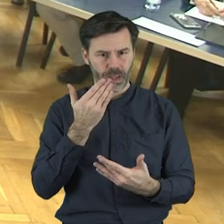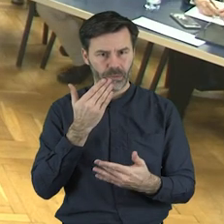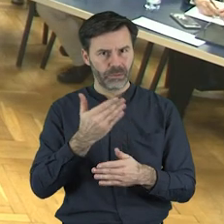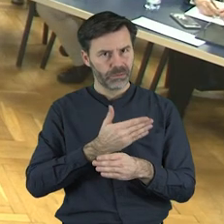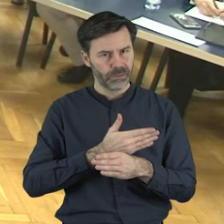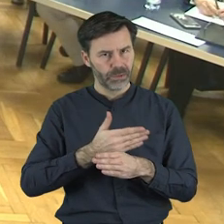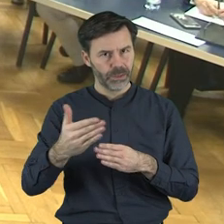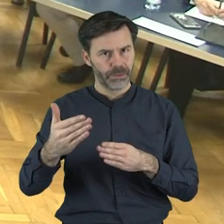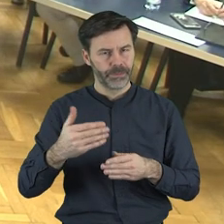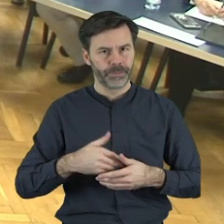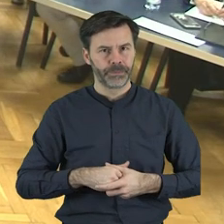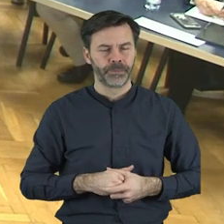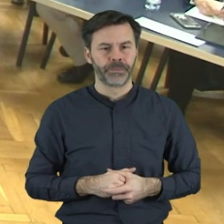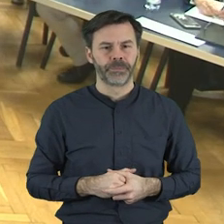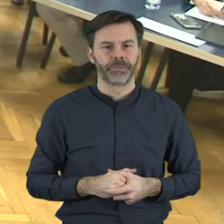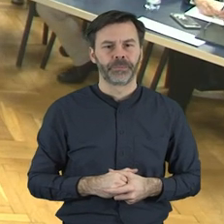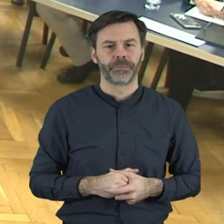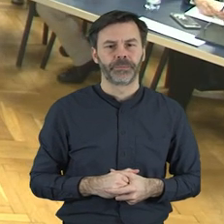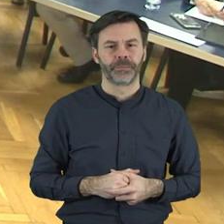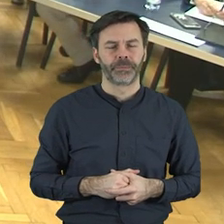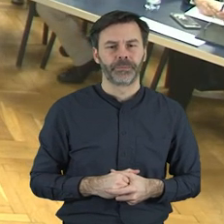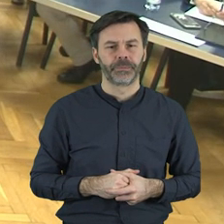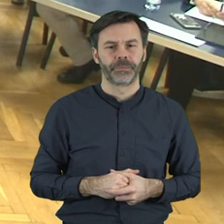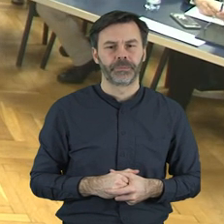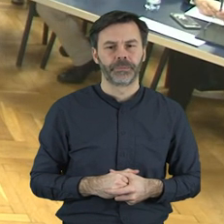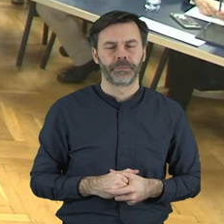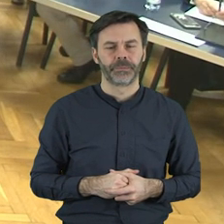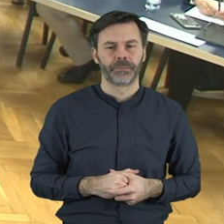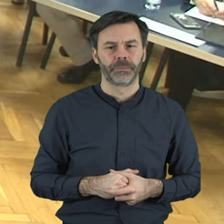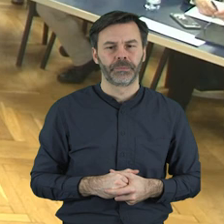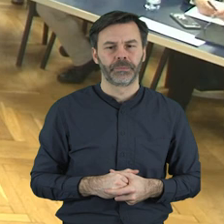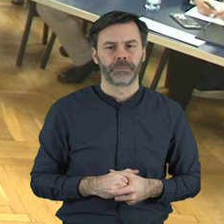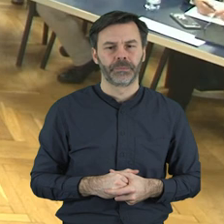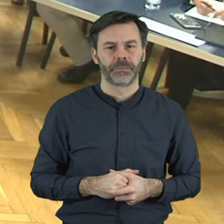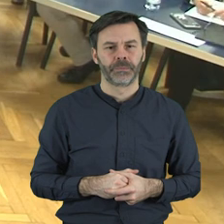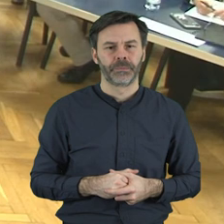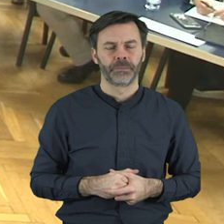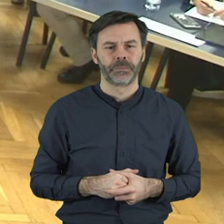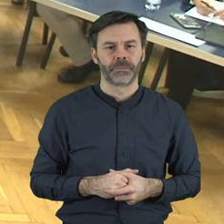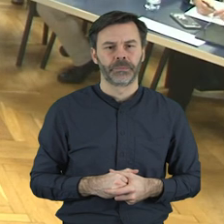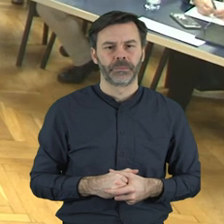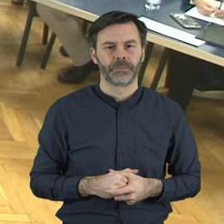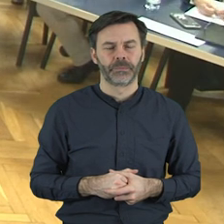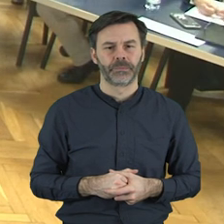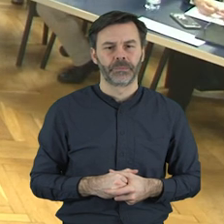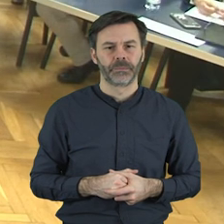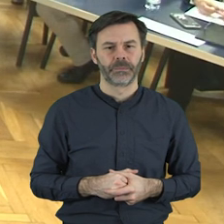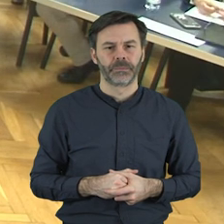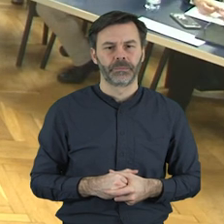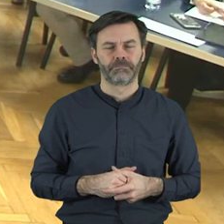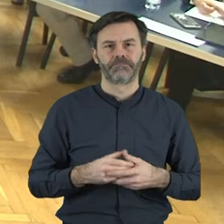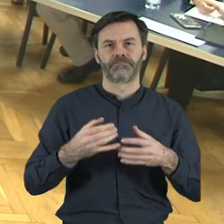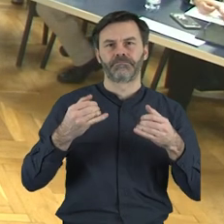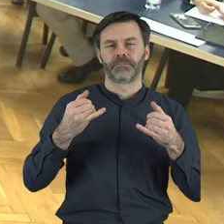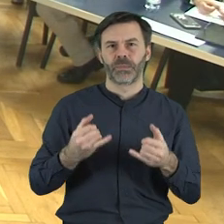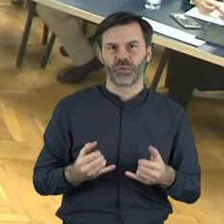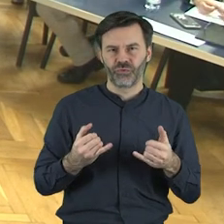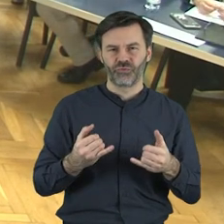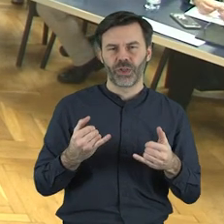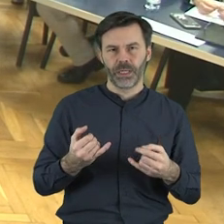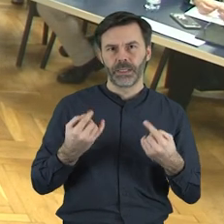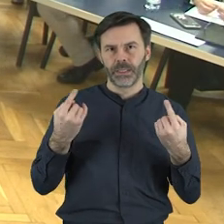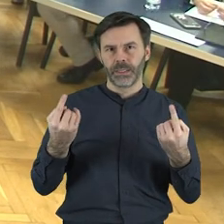Dzisiejsza sytuacja, ta zmiana, jeśli chodzi o długość